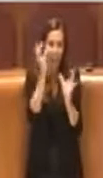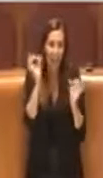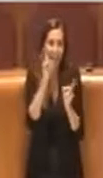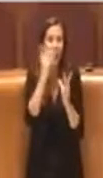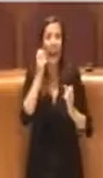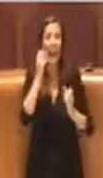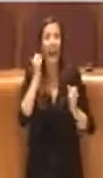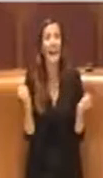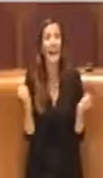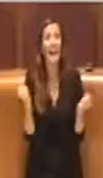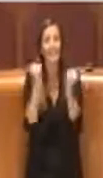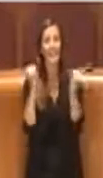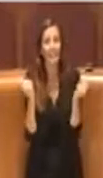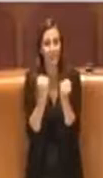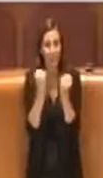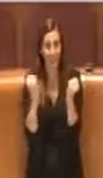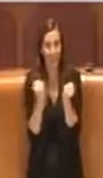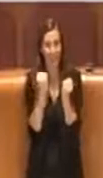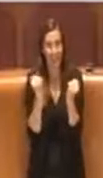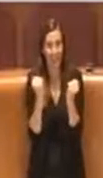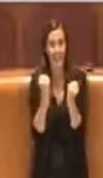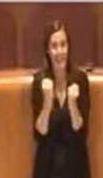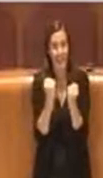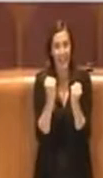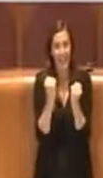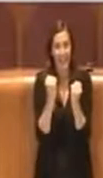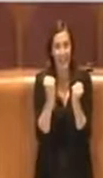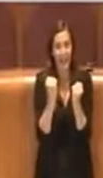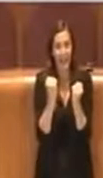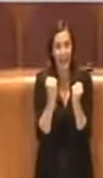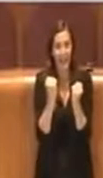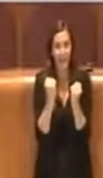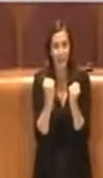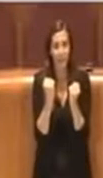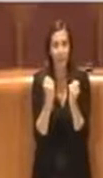hanno proceduto, diciamo, in maniera